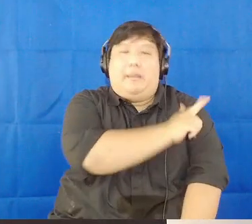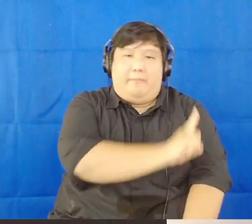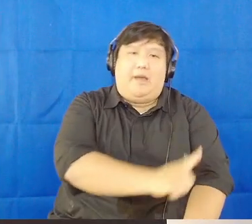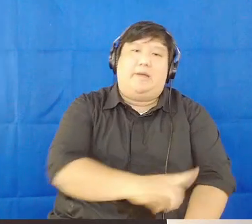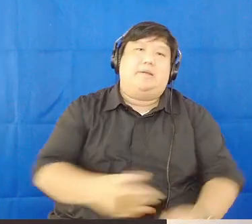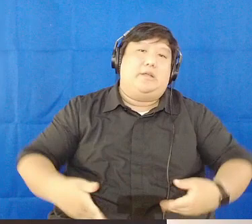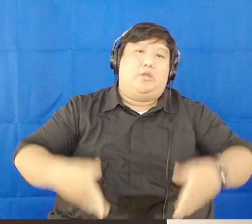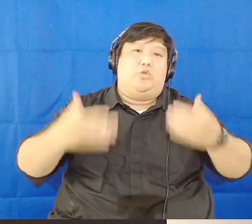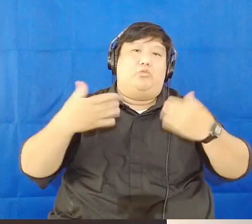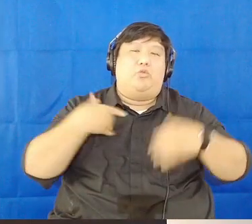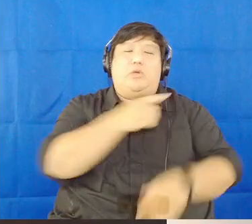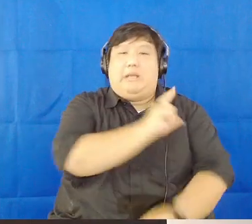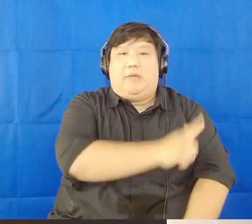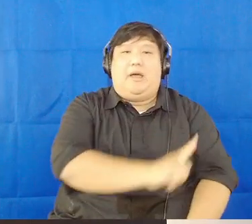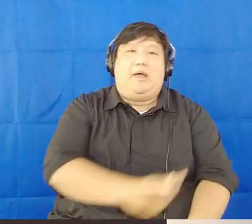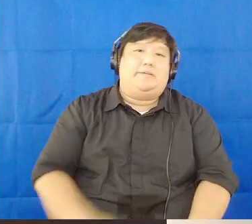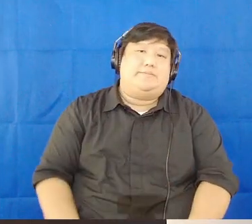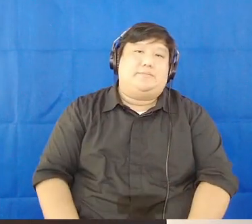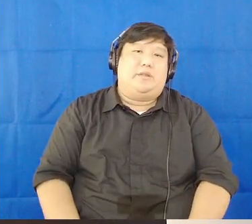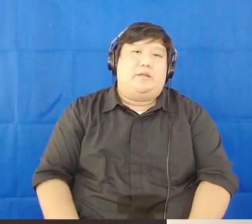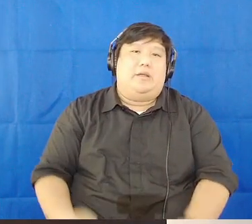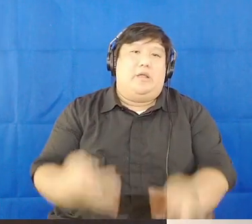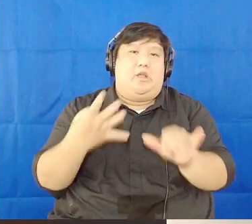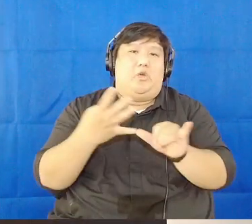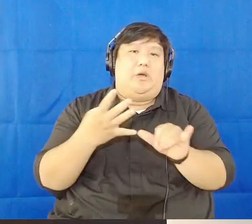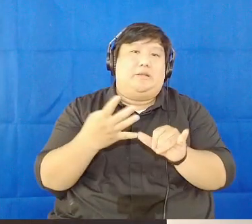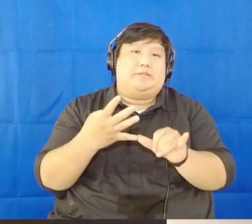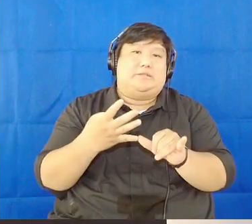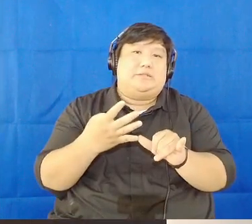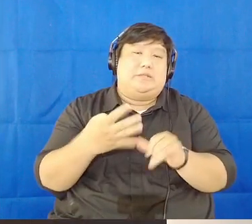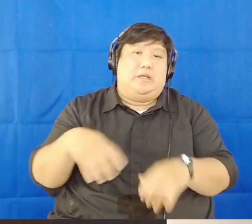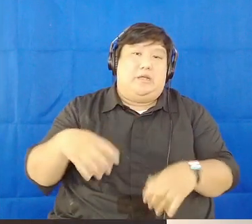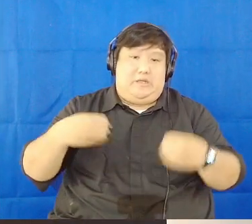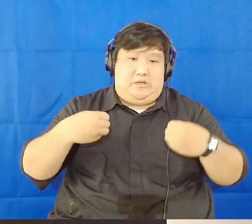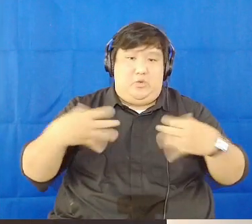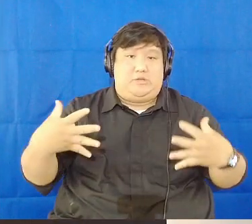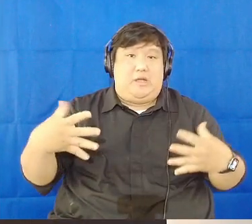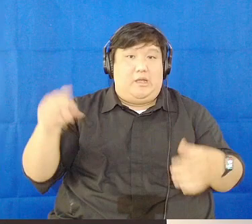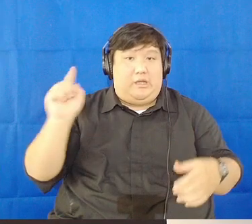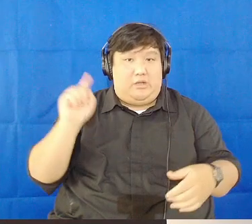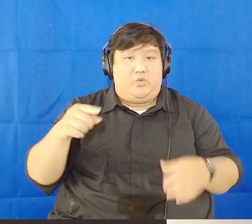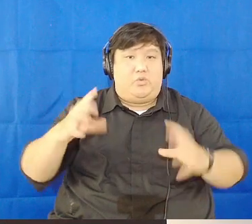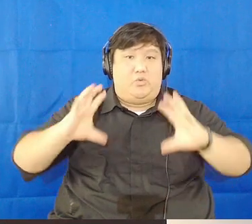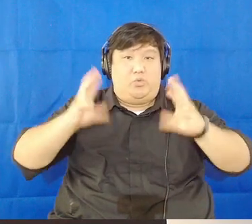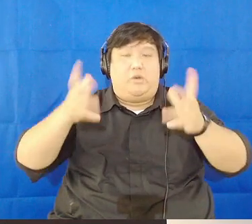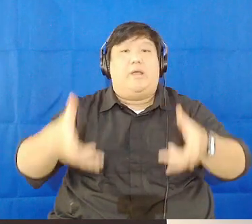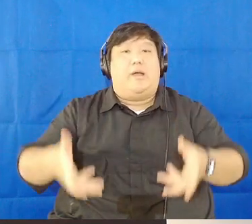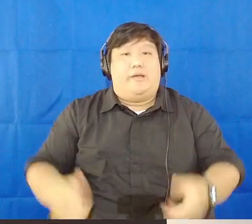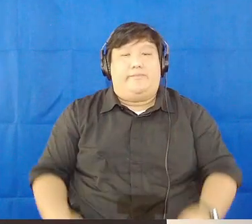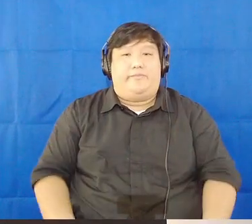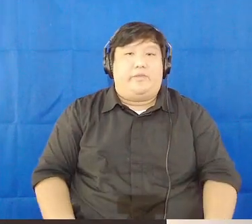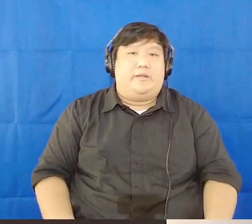yang gelap segala macam, Yohanes itu menggunakan kata dunia. Tetapi kata tubuh sekali lagi mengacu kepada